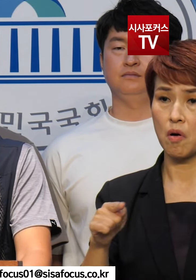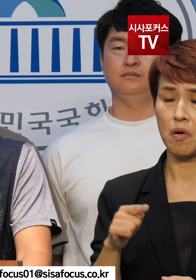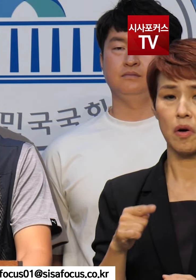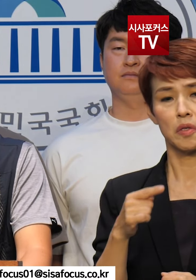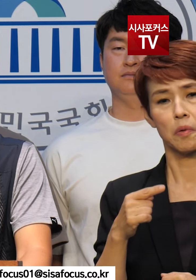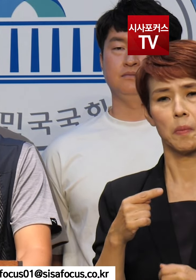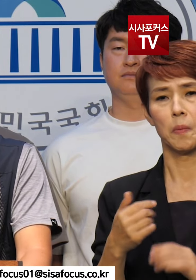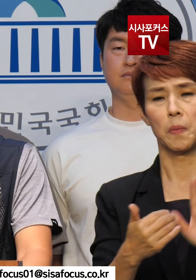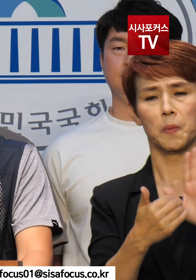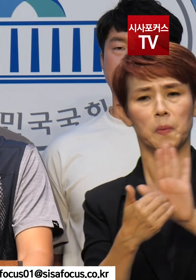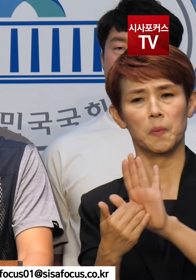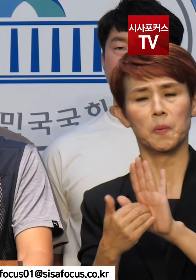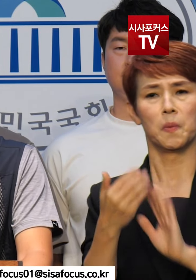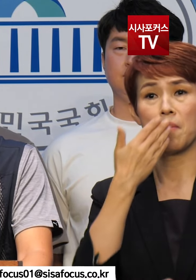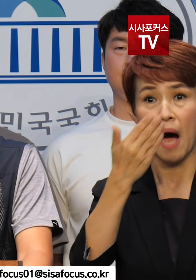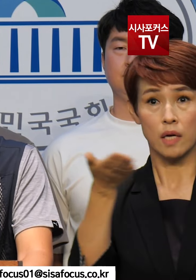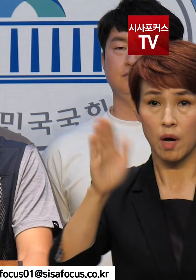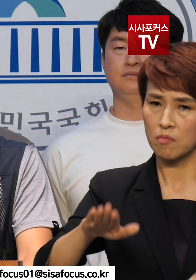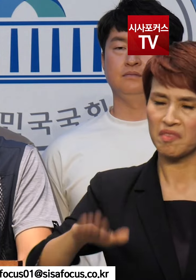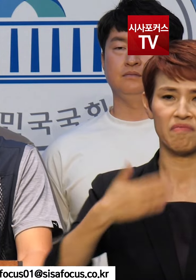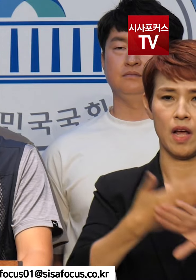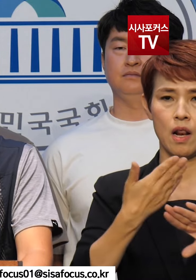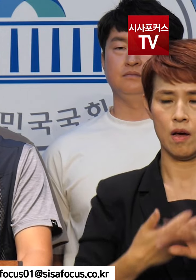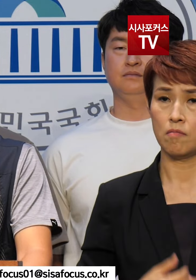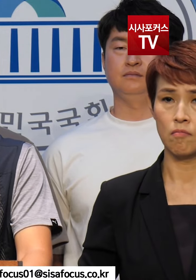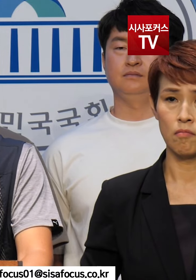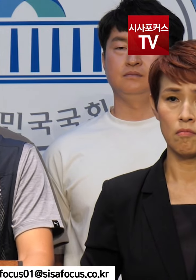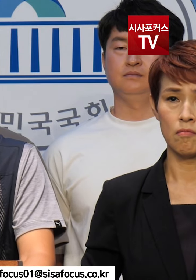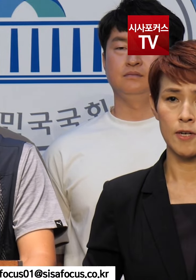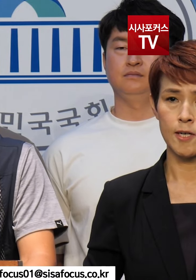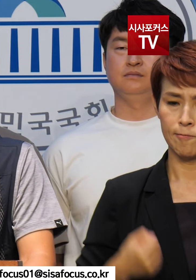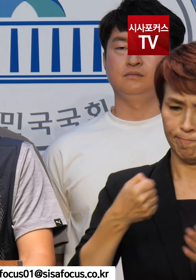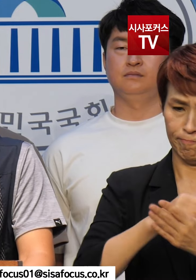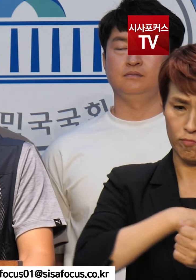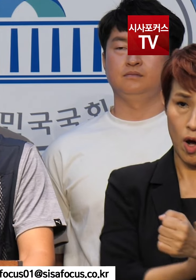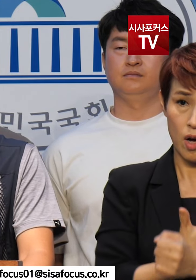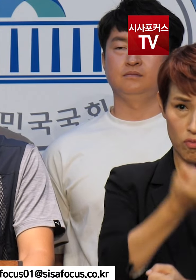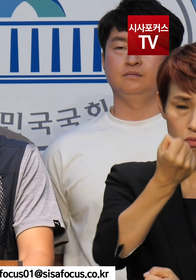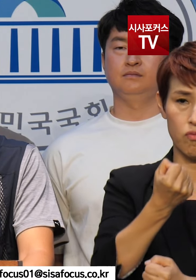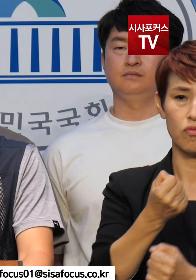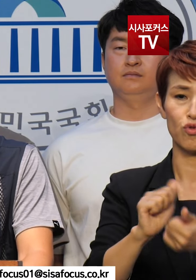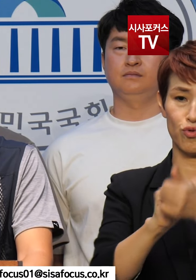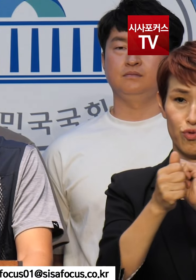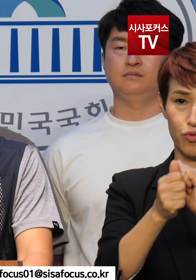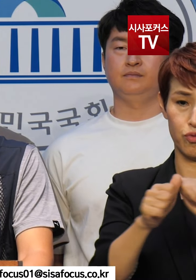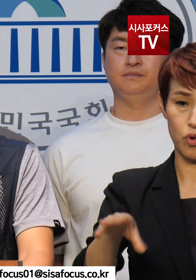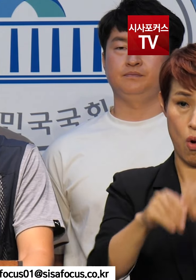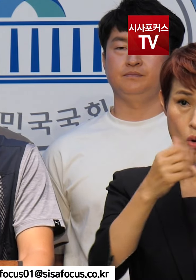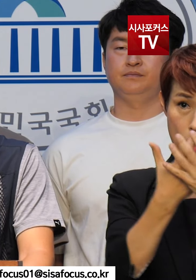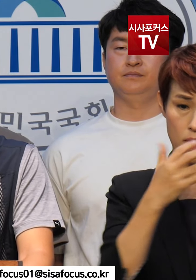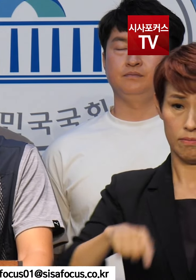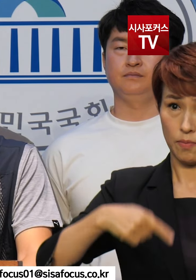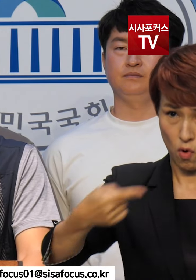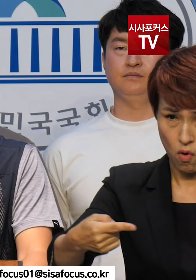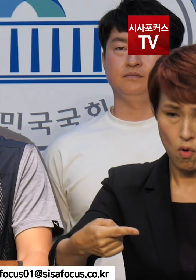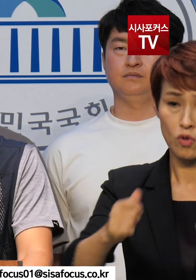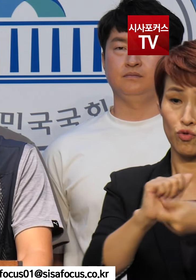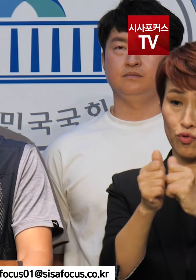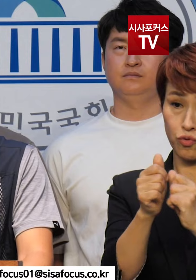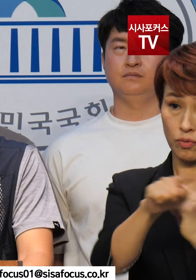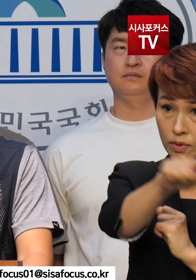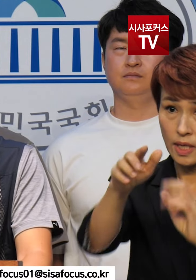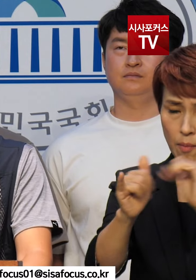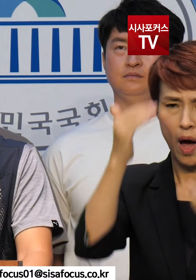다릅니다. 주주총회에 의결권을 가지고 참석하고 주주들에게 한국 옵티칼